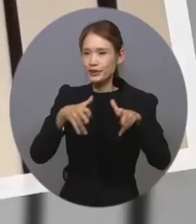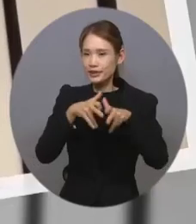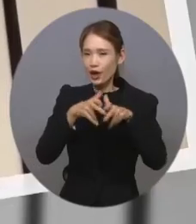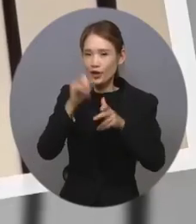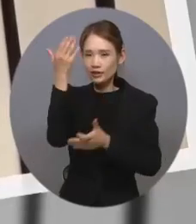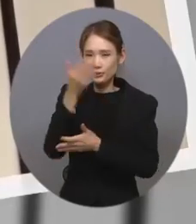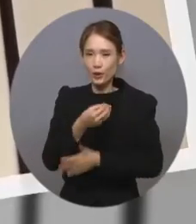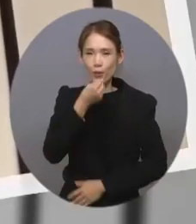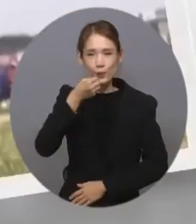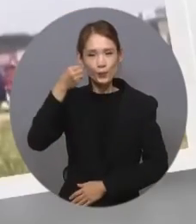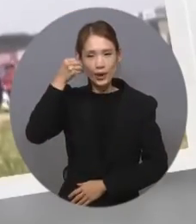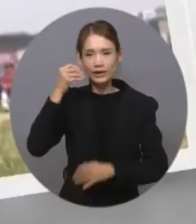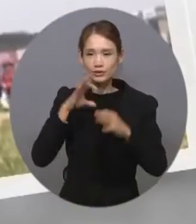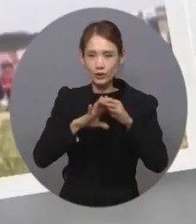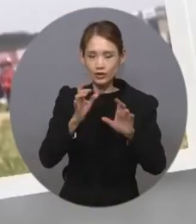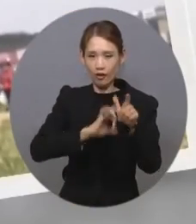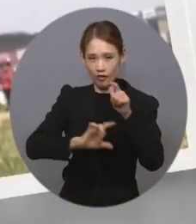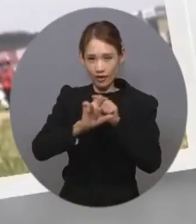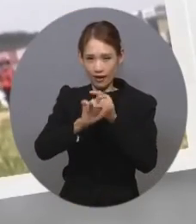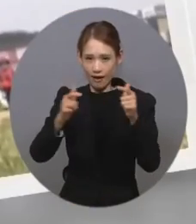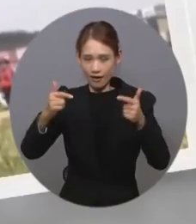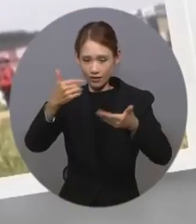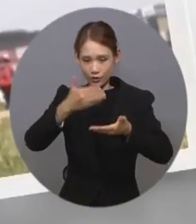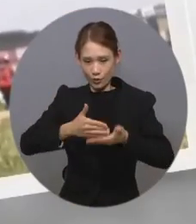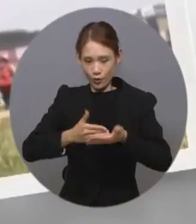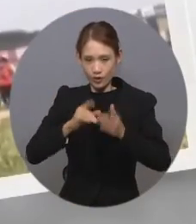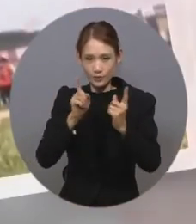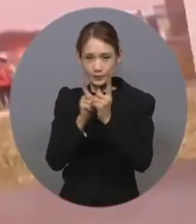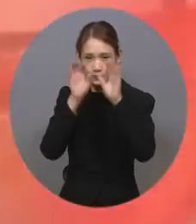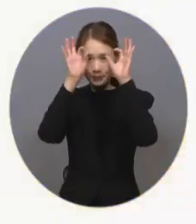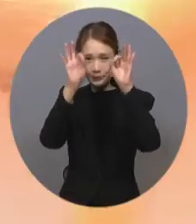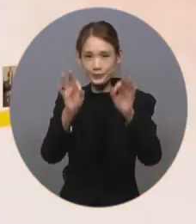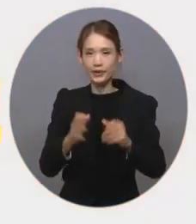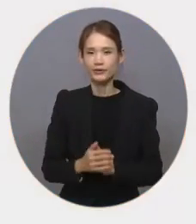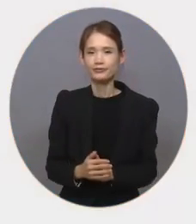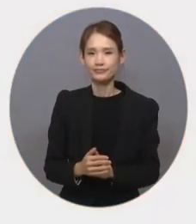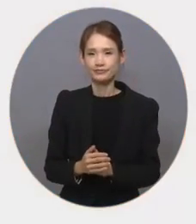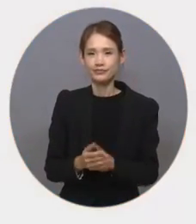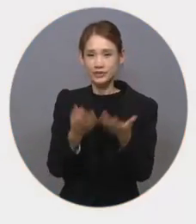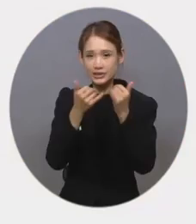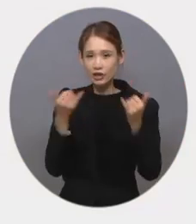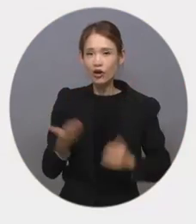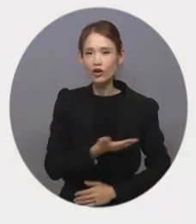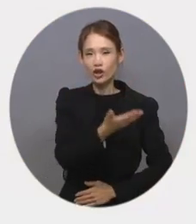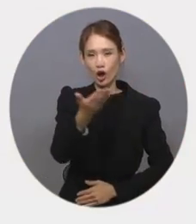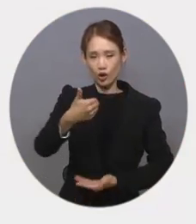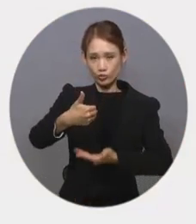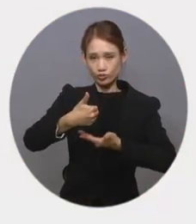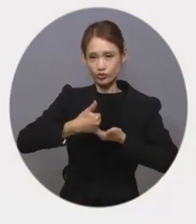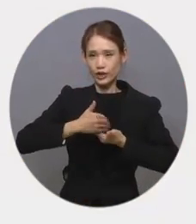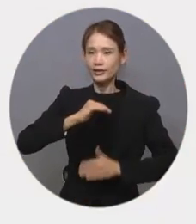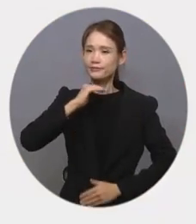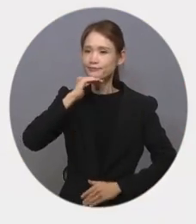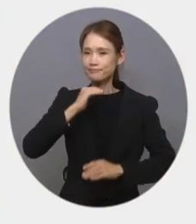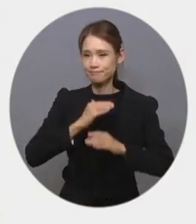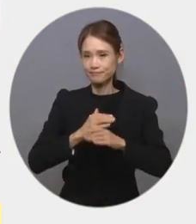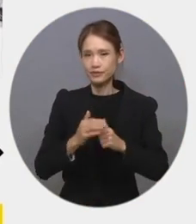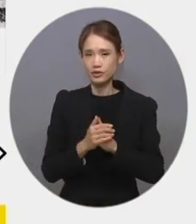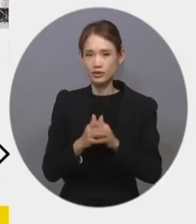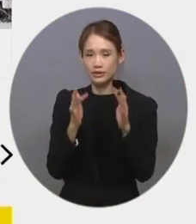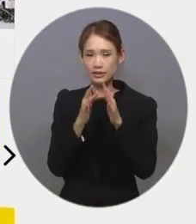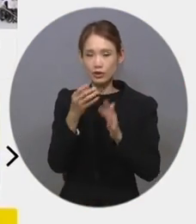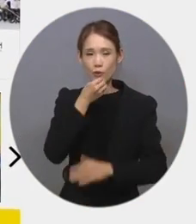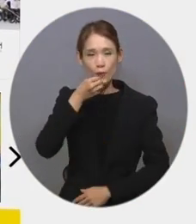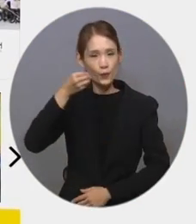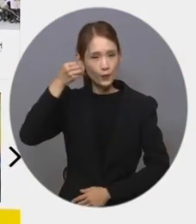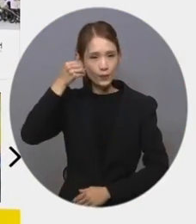웰페어뉴스 홈페이지를 통해 보다 다양한 소식을 접할 수 있습니다. 시청자 여러분의 제보를 기다립니다. 웰페어뉴스